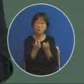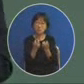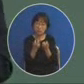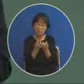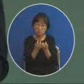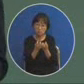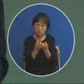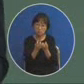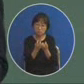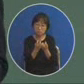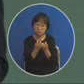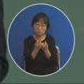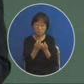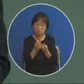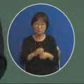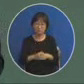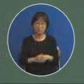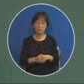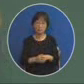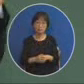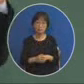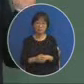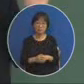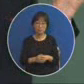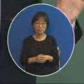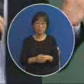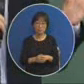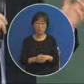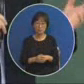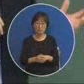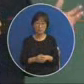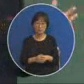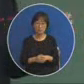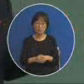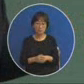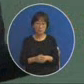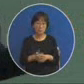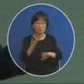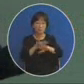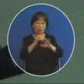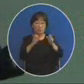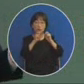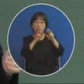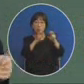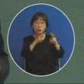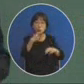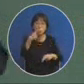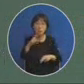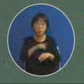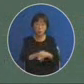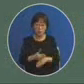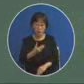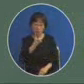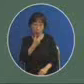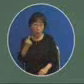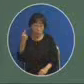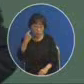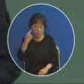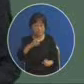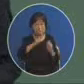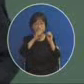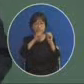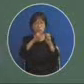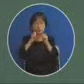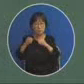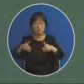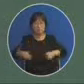country? 내 감정을 없애는 게 선교가 아닙니다. 복음 전하는 게 선교입니다. 그렇죠? Getting rid of our own emotional content or our own